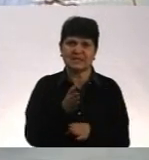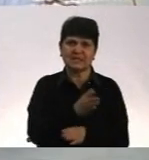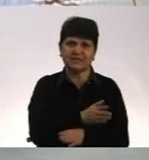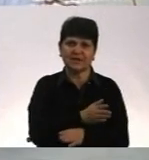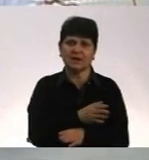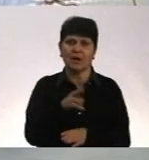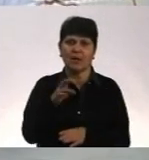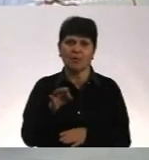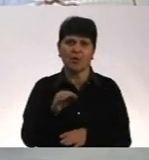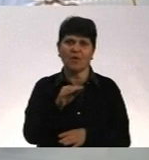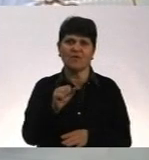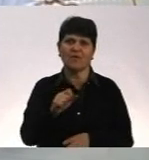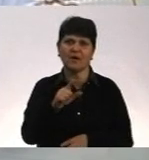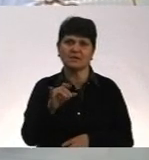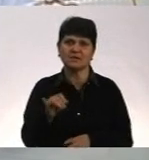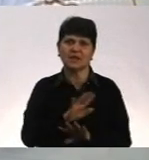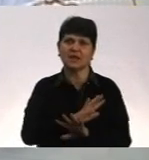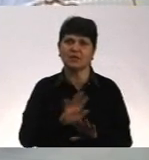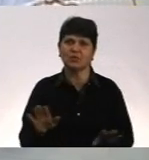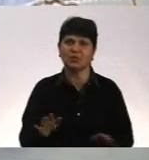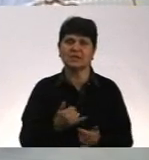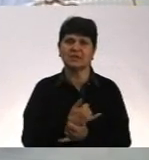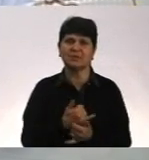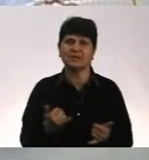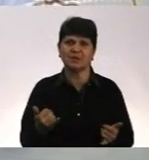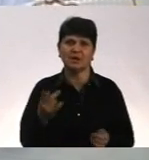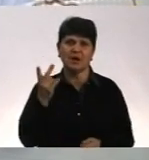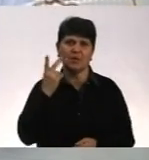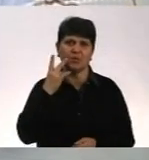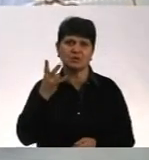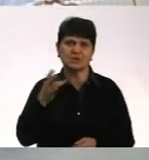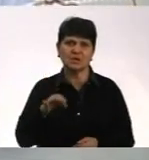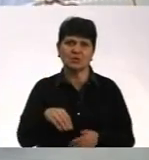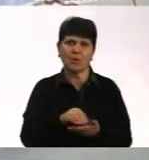з двох по фазі він називається, він не буде забезпечувати постійно